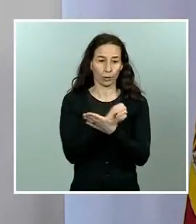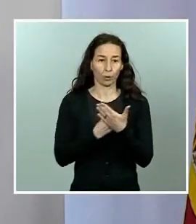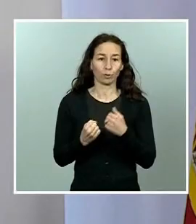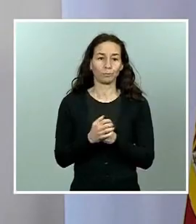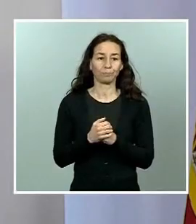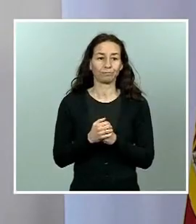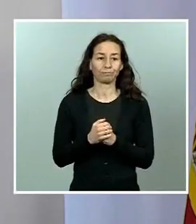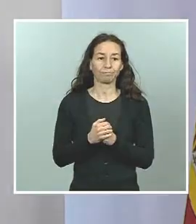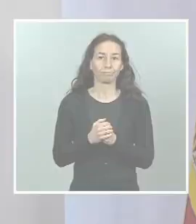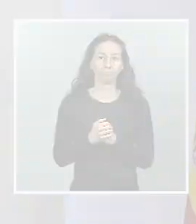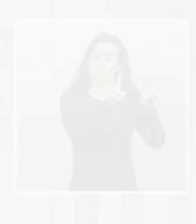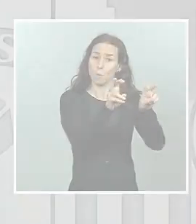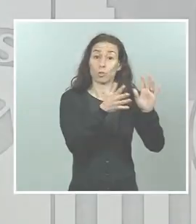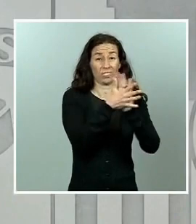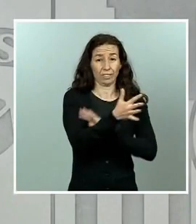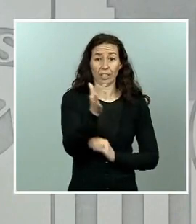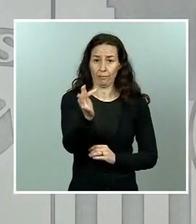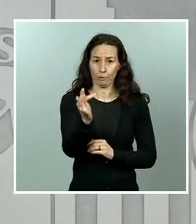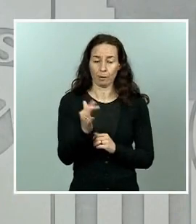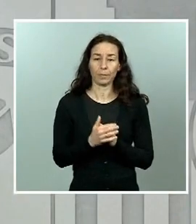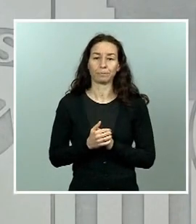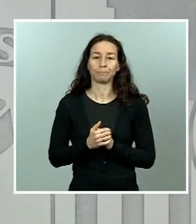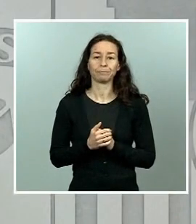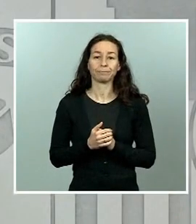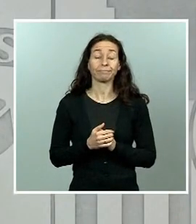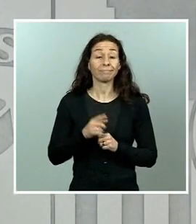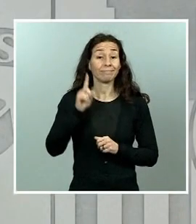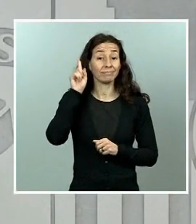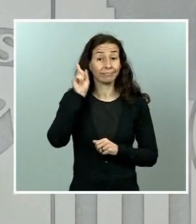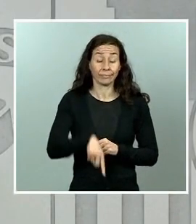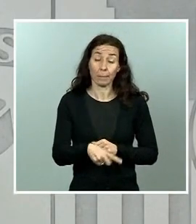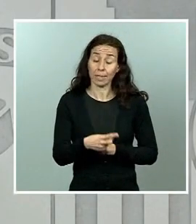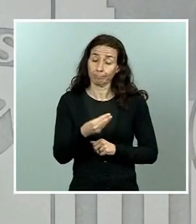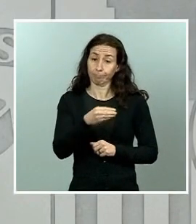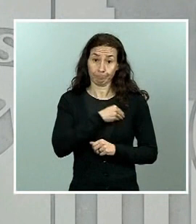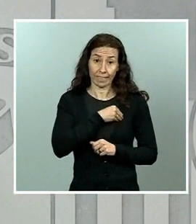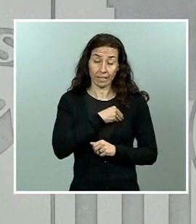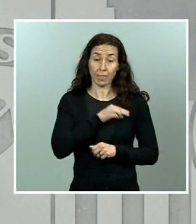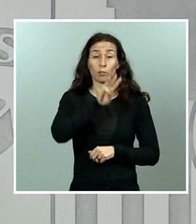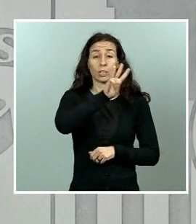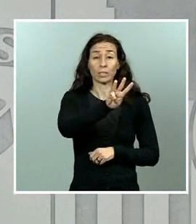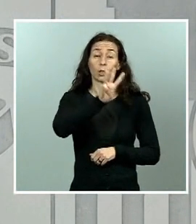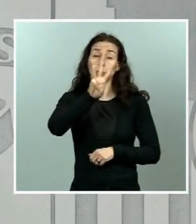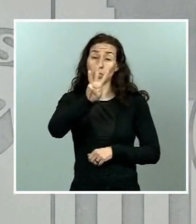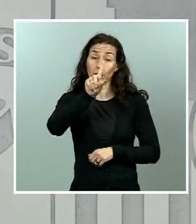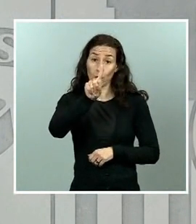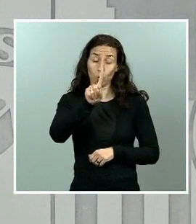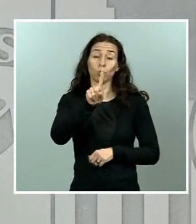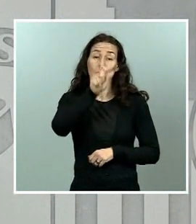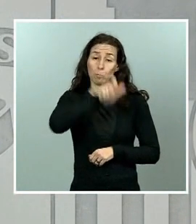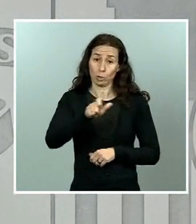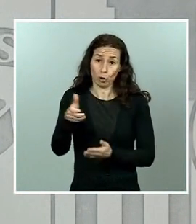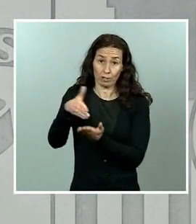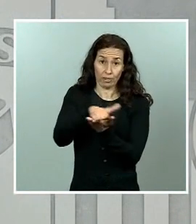igazgatója azonban inkább a pozitívumokat igyekezett kiemelni szokásos sajtótájékoztatóján. Azok után, hogy